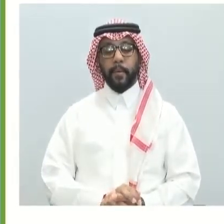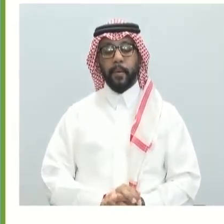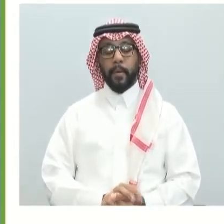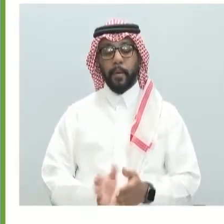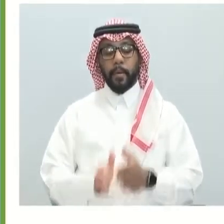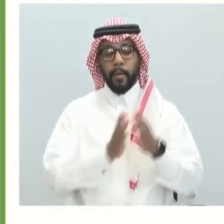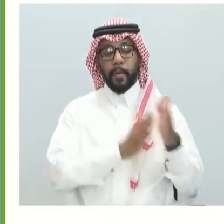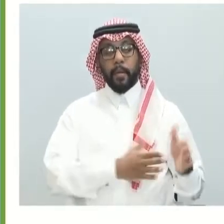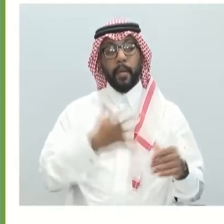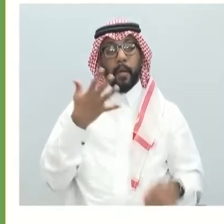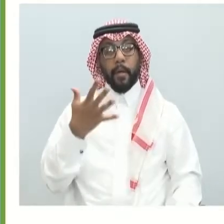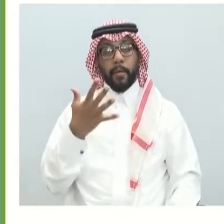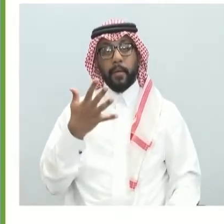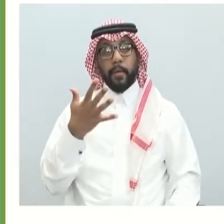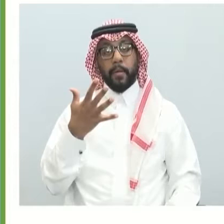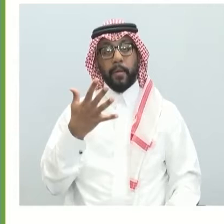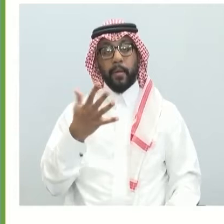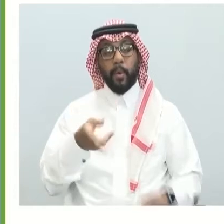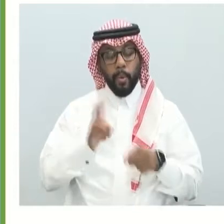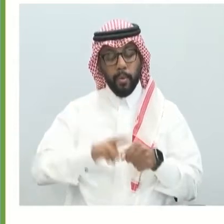الخطوه الخامسه تراجع